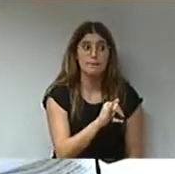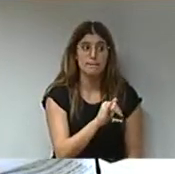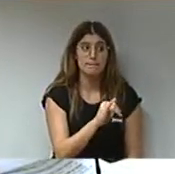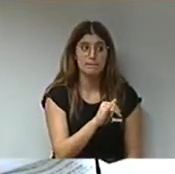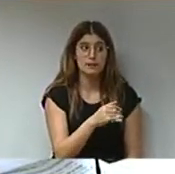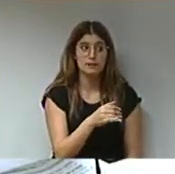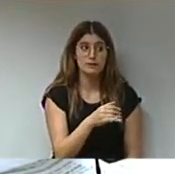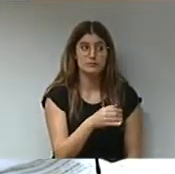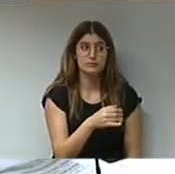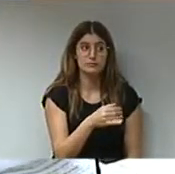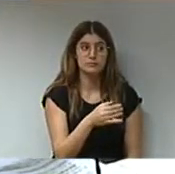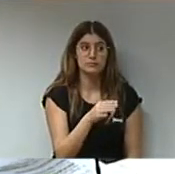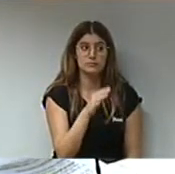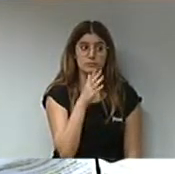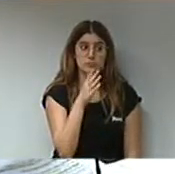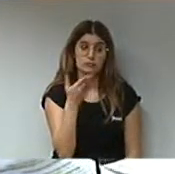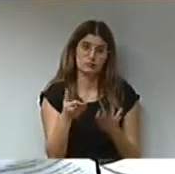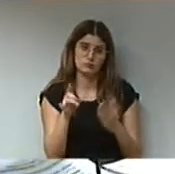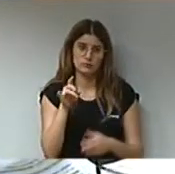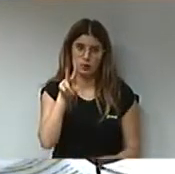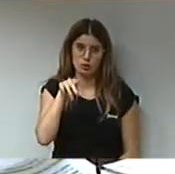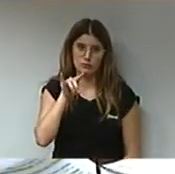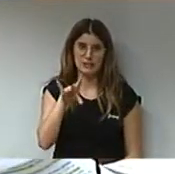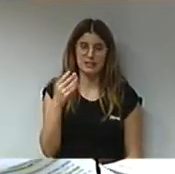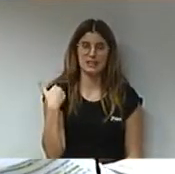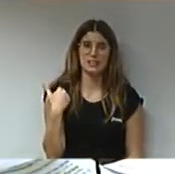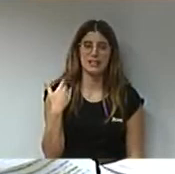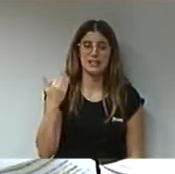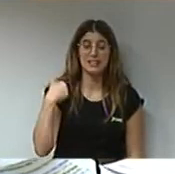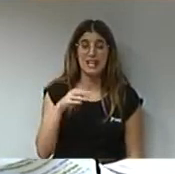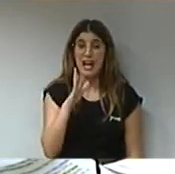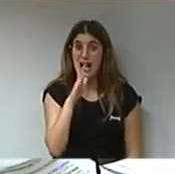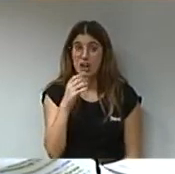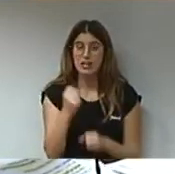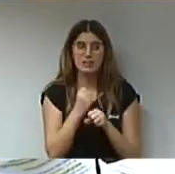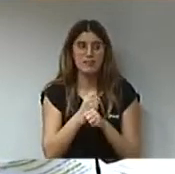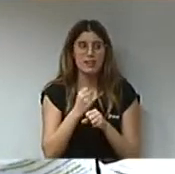tres, ja, respecte al 15, quan vostès governaven, ja han treballat en aquests moments